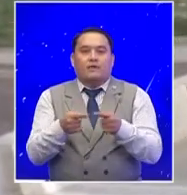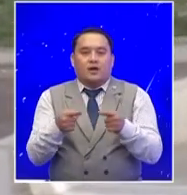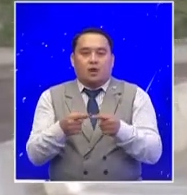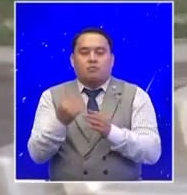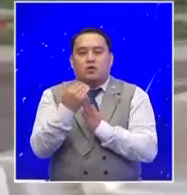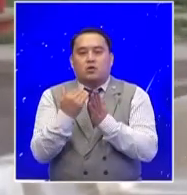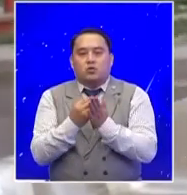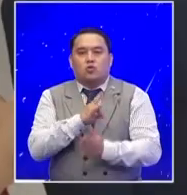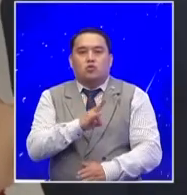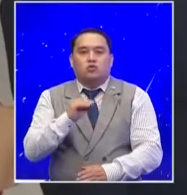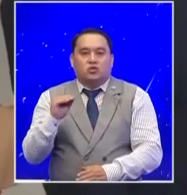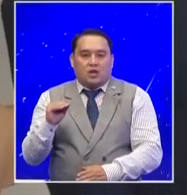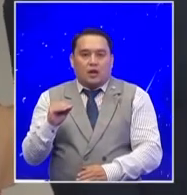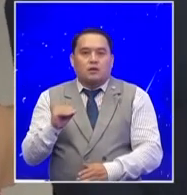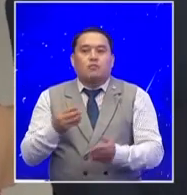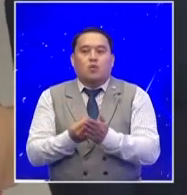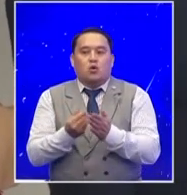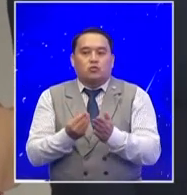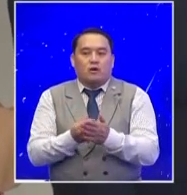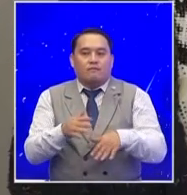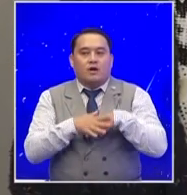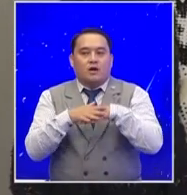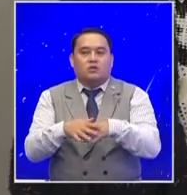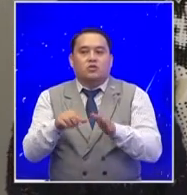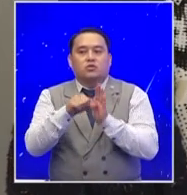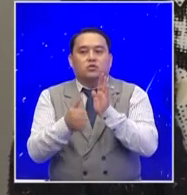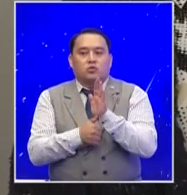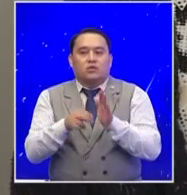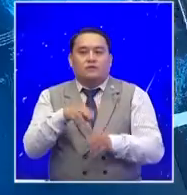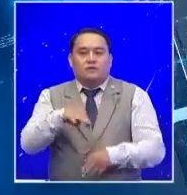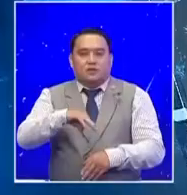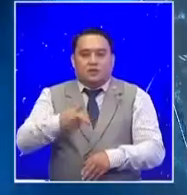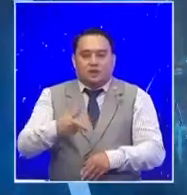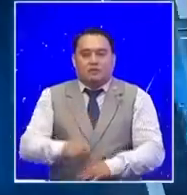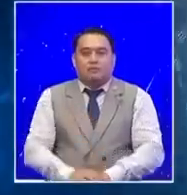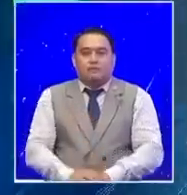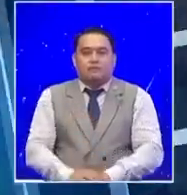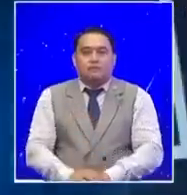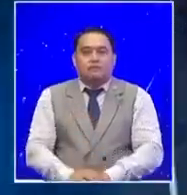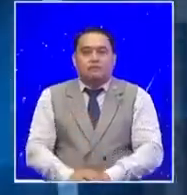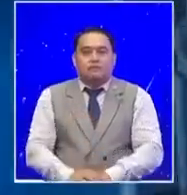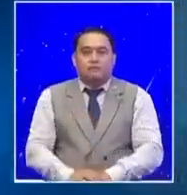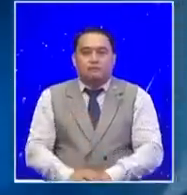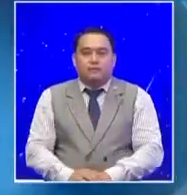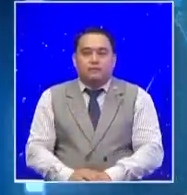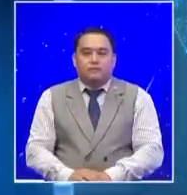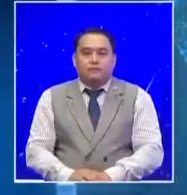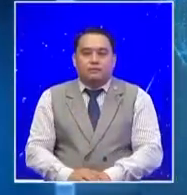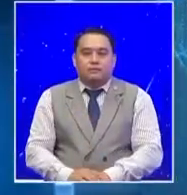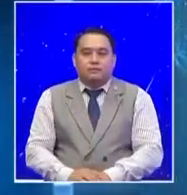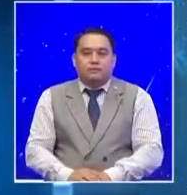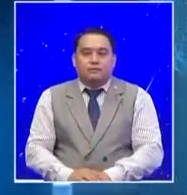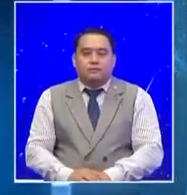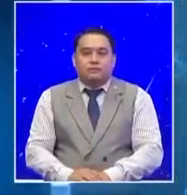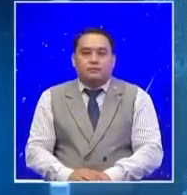по программе Нурлы Жер. Для этого бюджет уже выделил 619 миллионов тенге. Еламан Раймбеков, Курманжан Касымжанова, Амажол Жункешев, телеканал